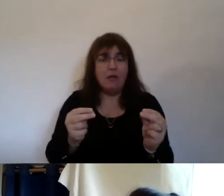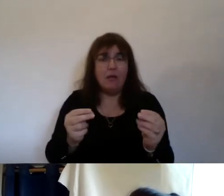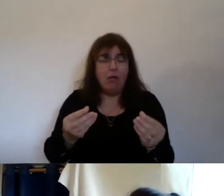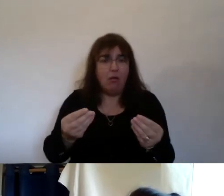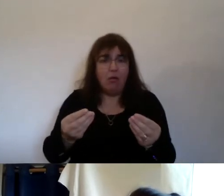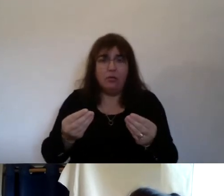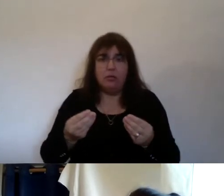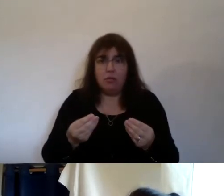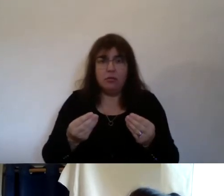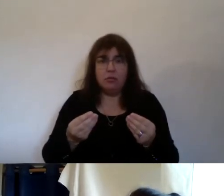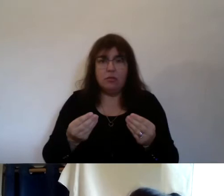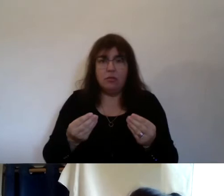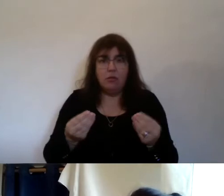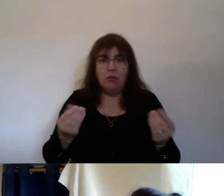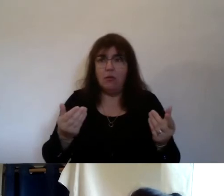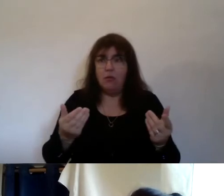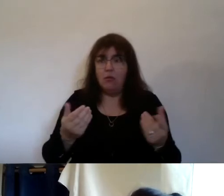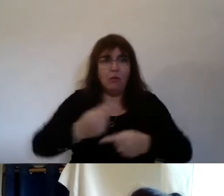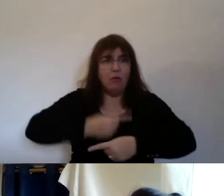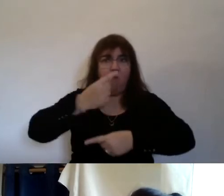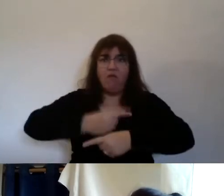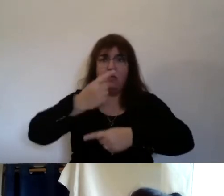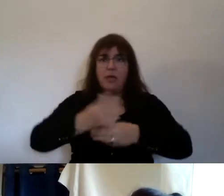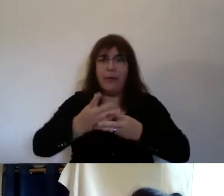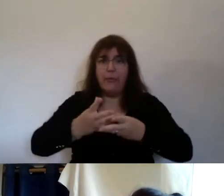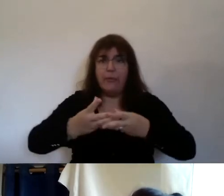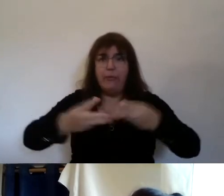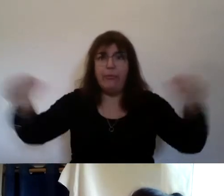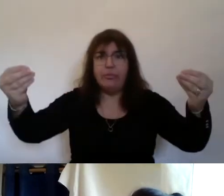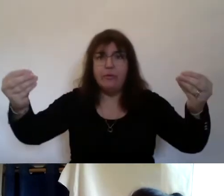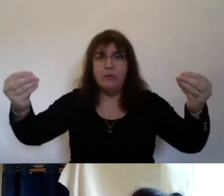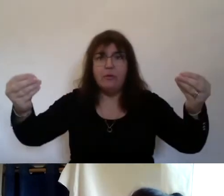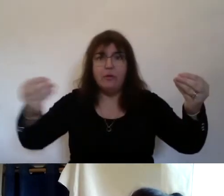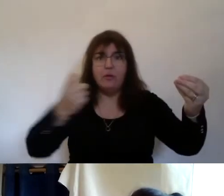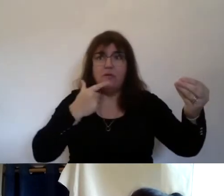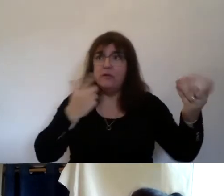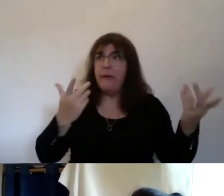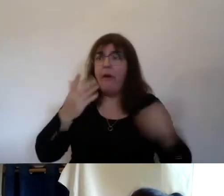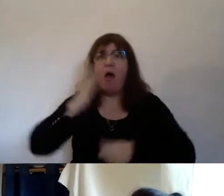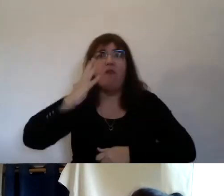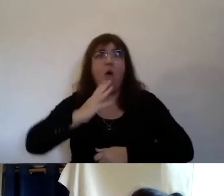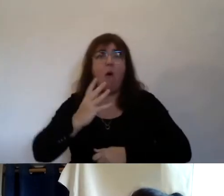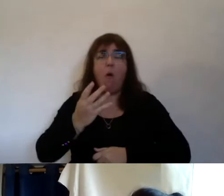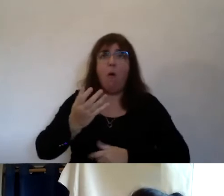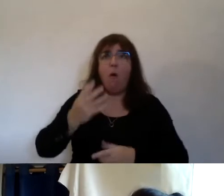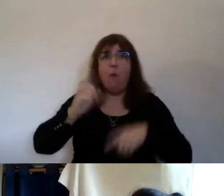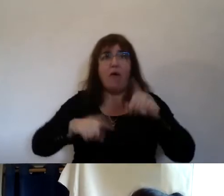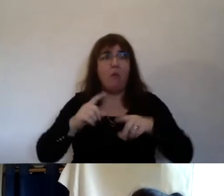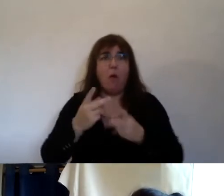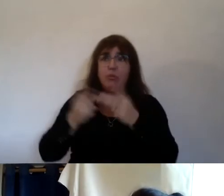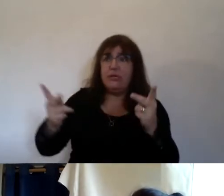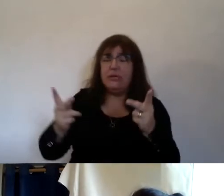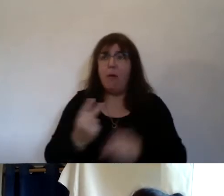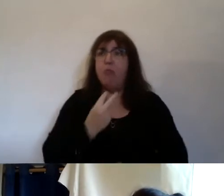jour les frontières, faisant de chacun de nous des publics dits « empêchés ». L'allongement de la durée de vie,